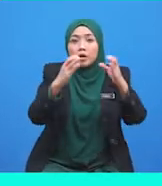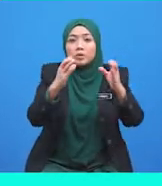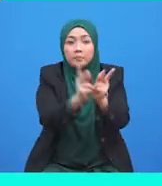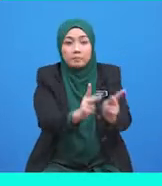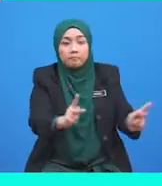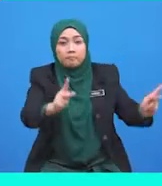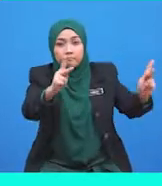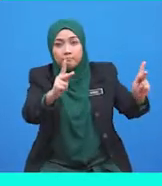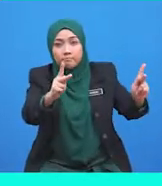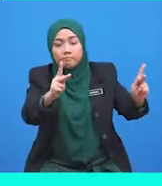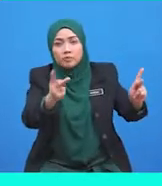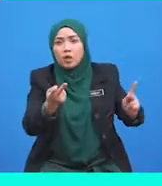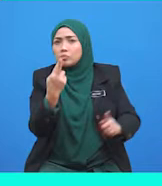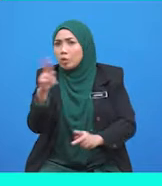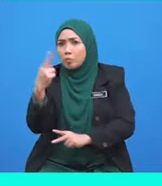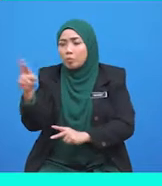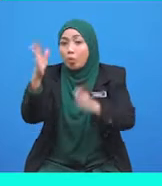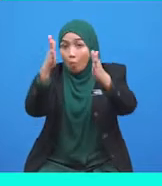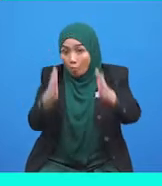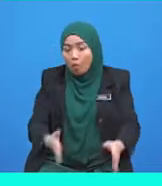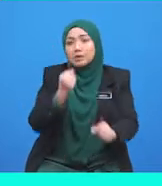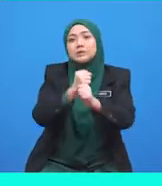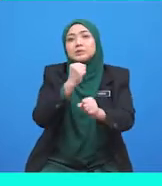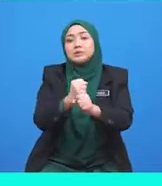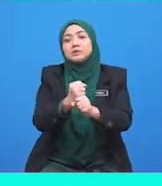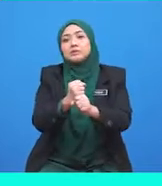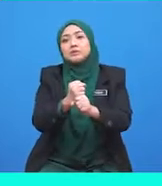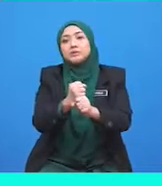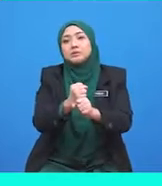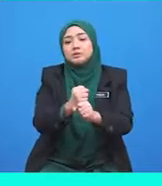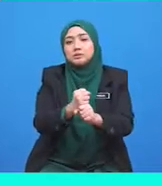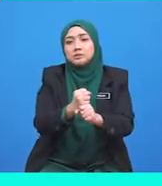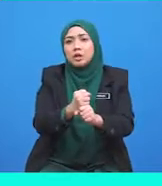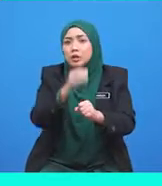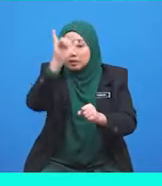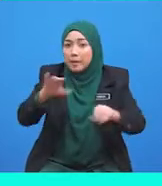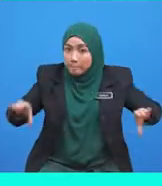Raja Mesir. Ribuan pekerja terlibat dalam pembinaan piramid ini.